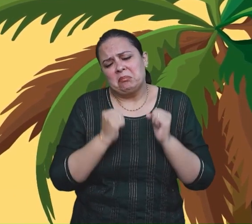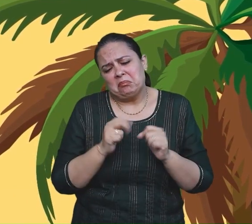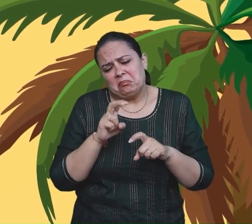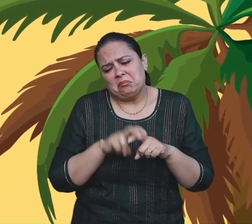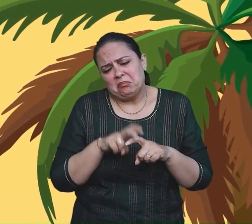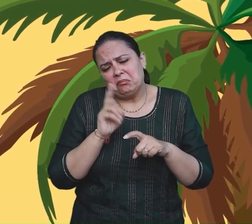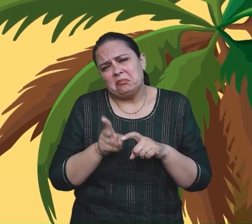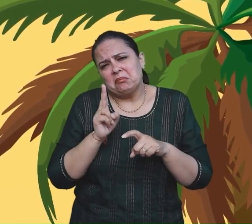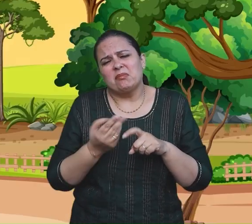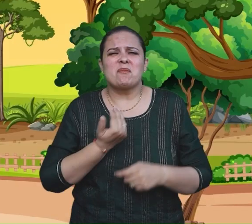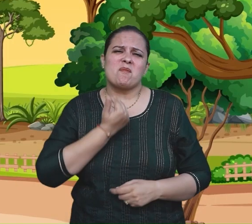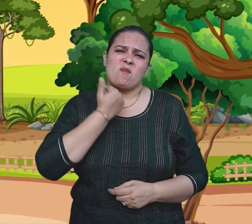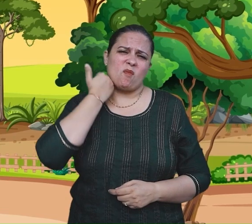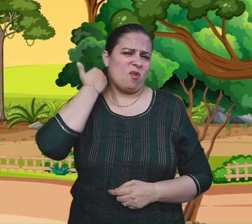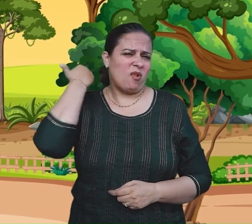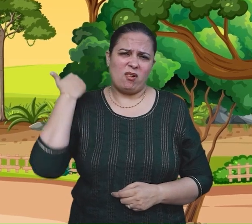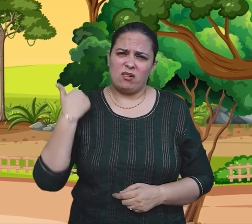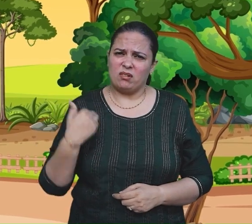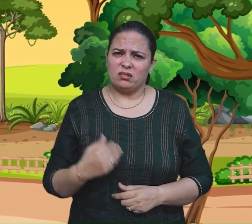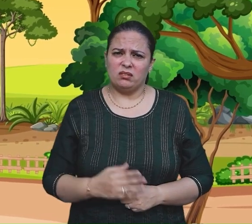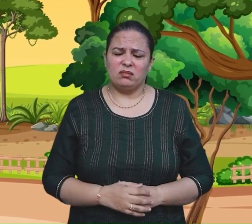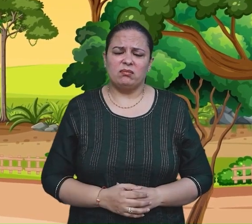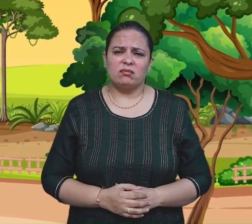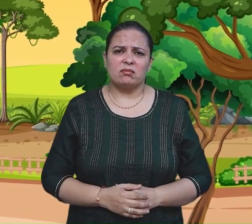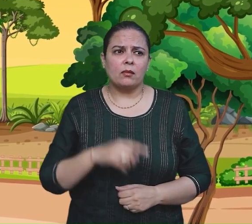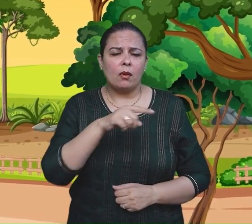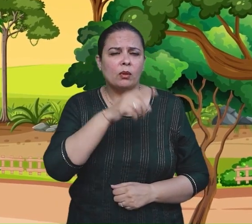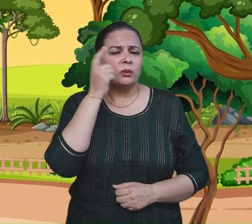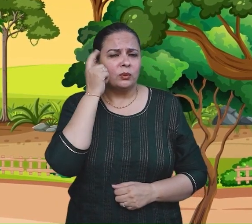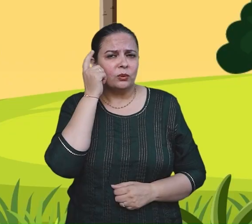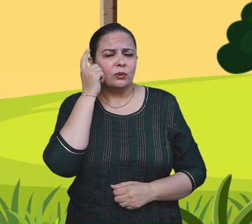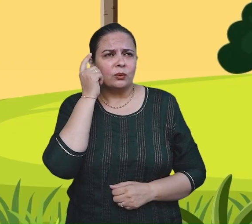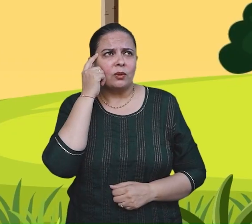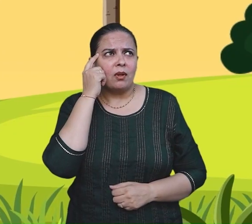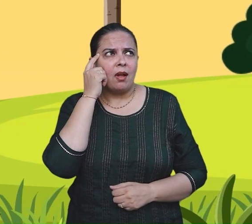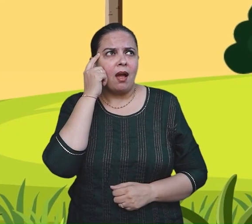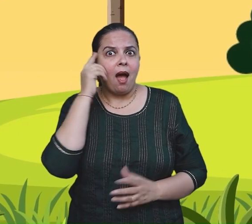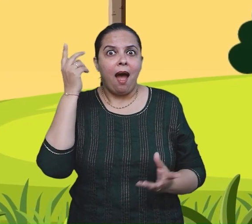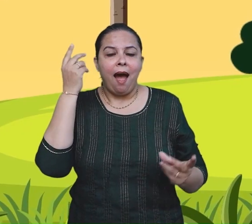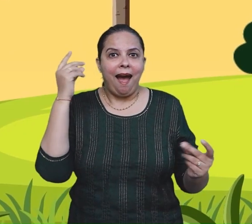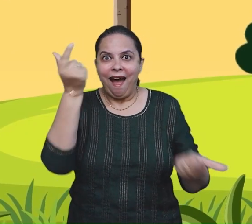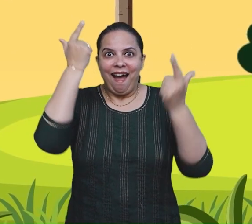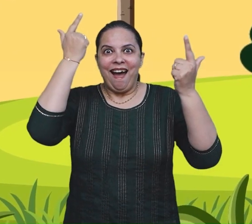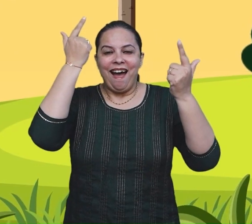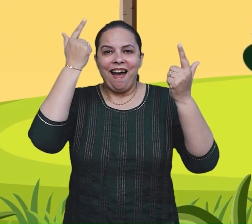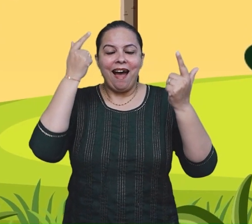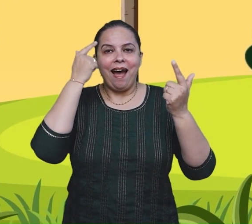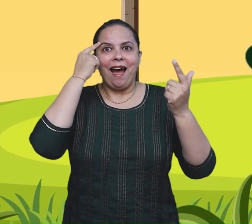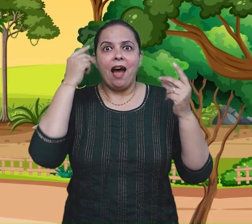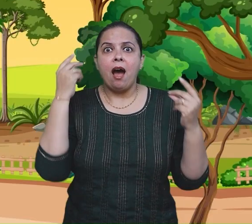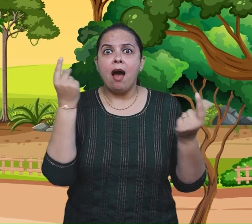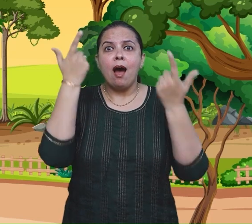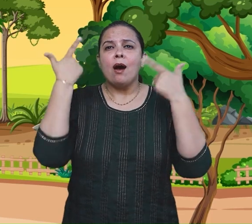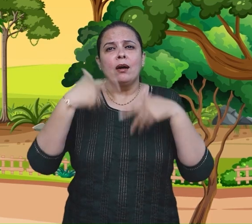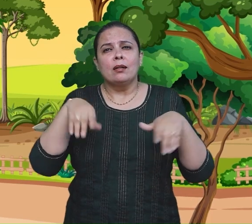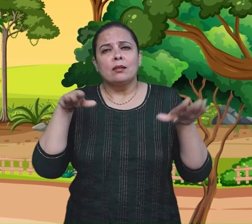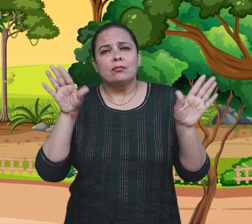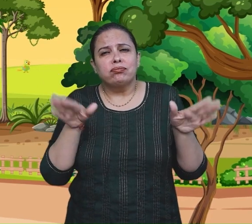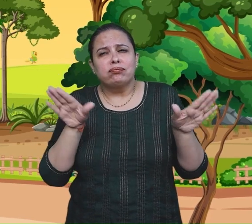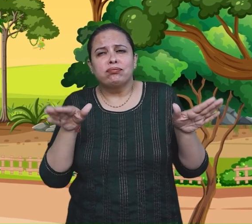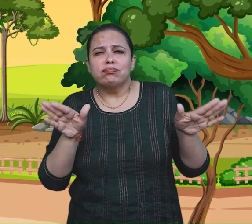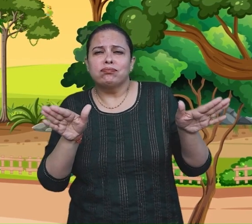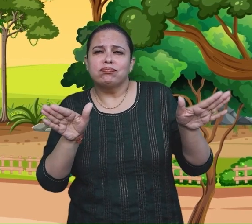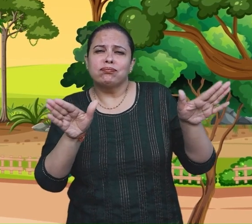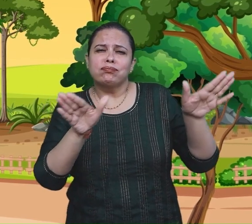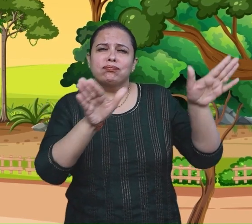हूं। यही सोचते सोचते अचानक वो खुशी से उछल पड़ा और उड़कर तोतो ने